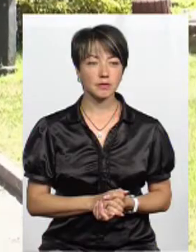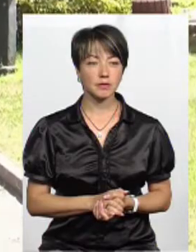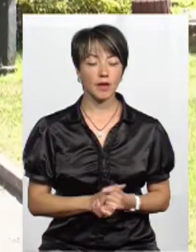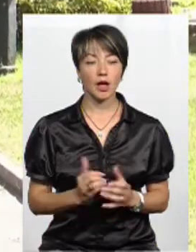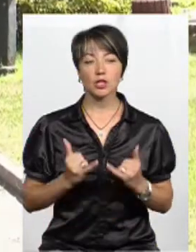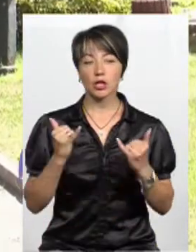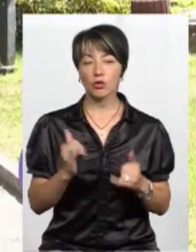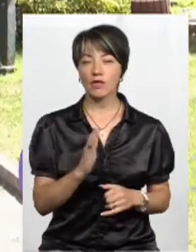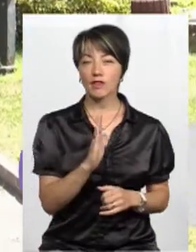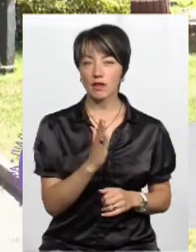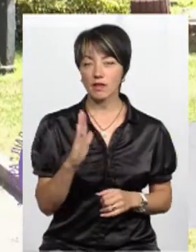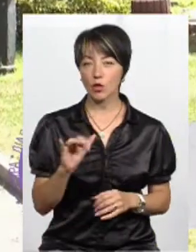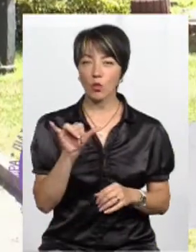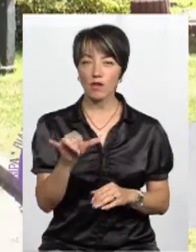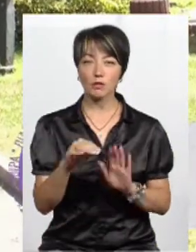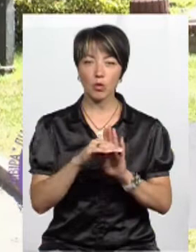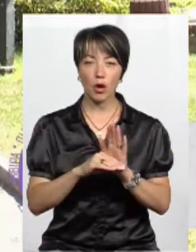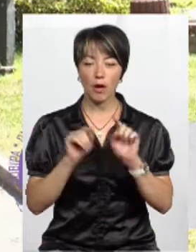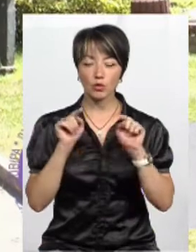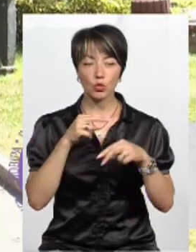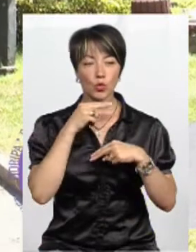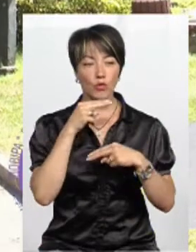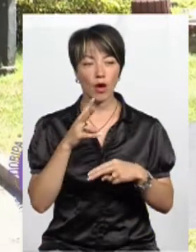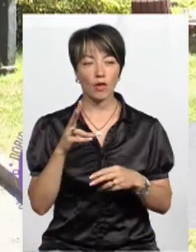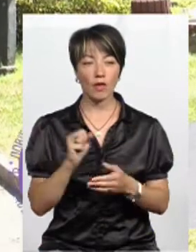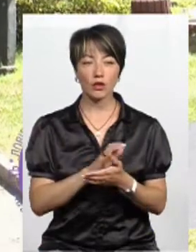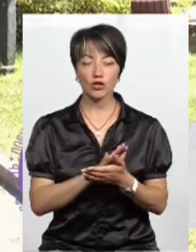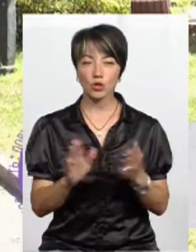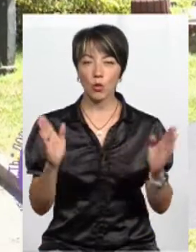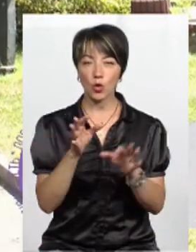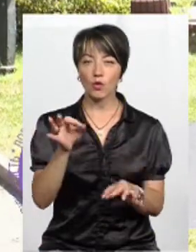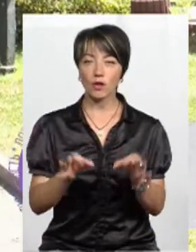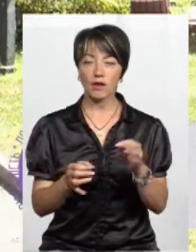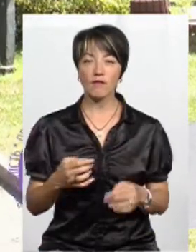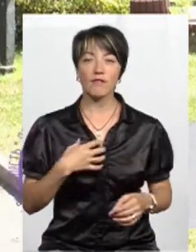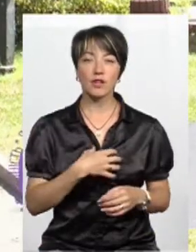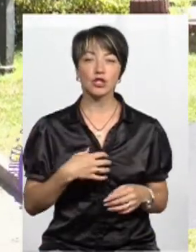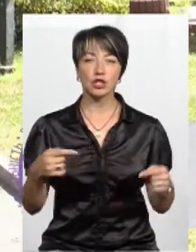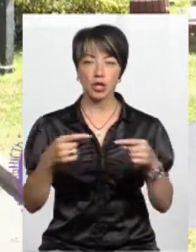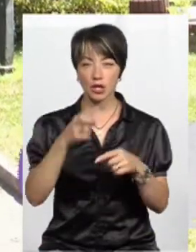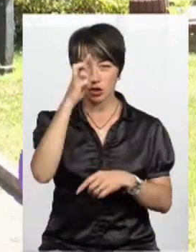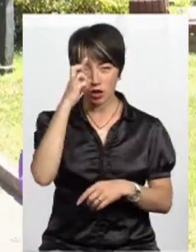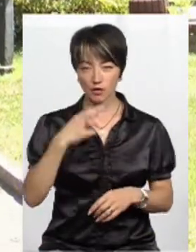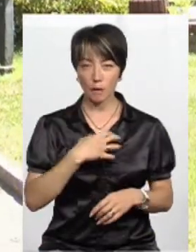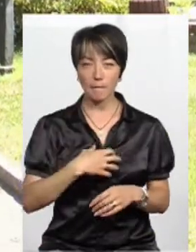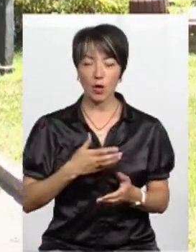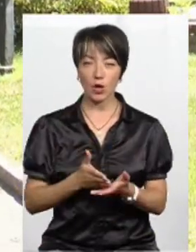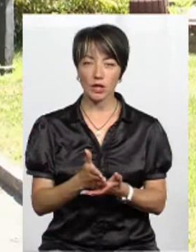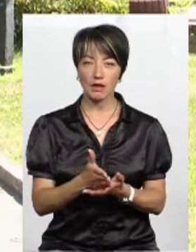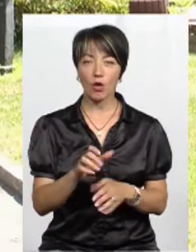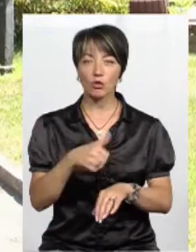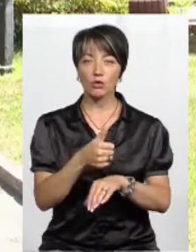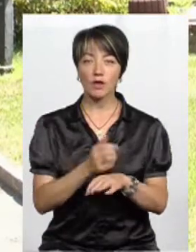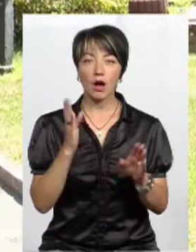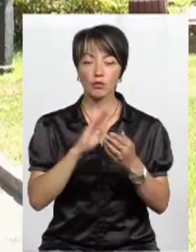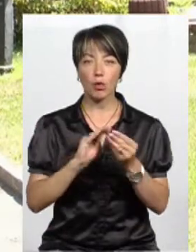Шановний Вікторе Васильовичу, у вашій програмі ви акцентуєте увагу на чистому довкіллі як одному з визначальних державних пріоритетів. Основною